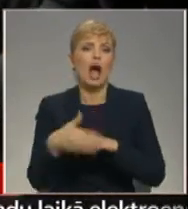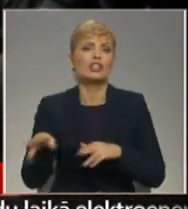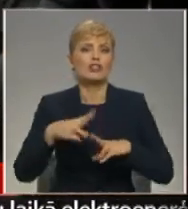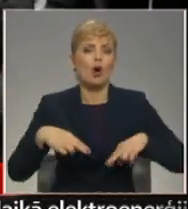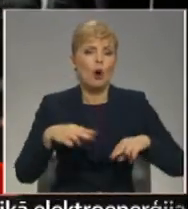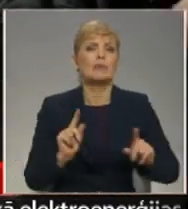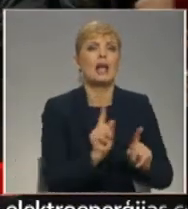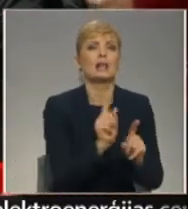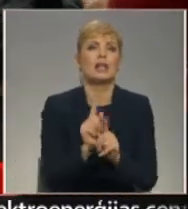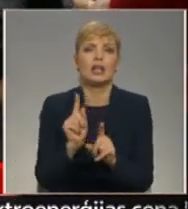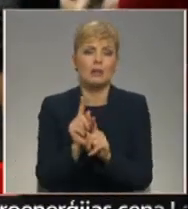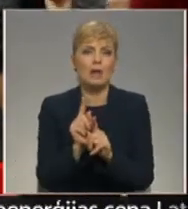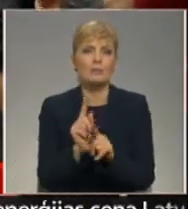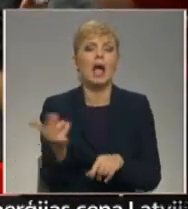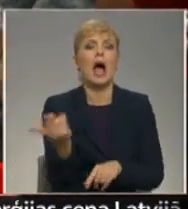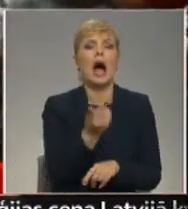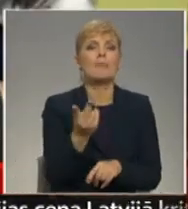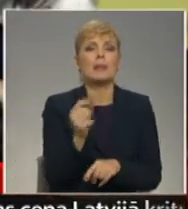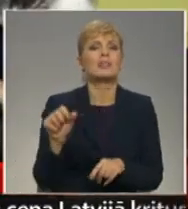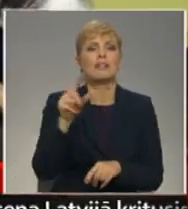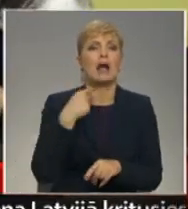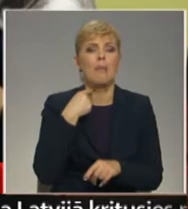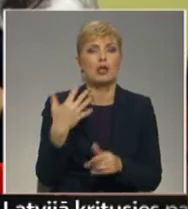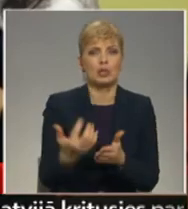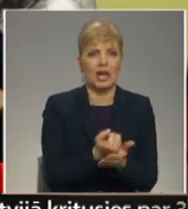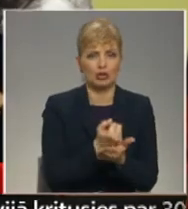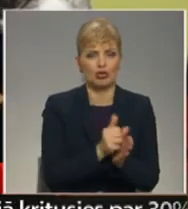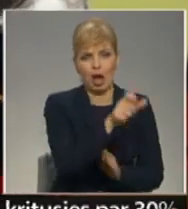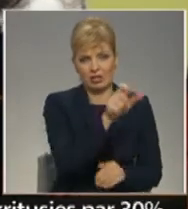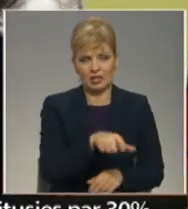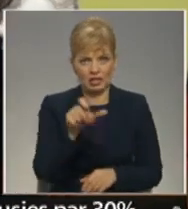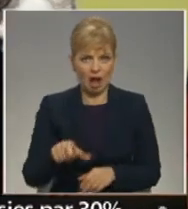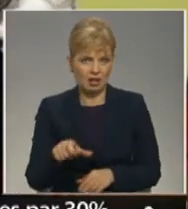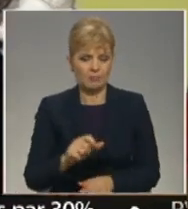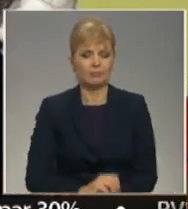abiem visvairāk balsu ieguvušajiem kandidātiem. Ieva Benefeldovāns, Peršvicis, Skrundas televīzija.